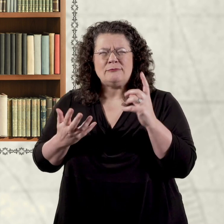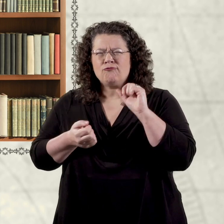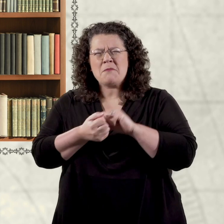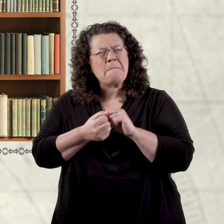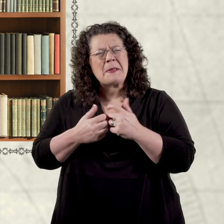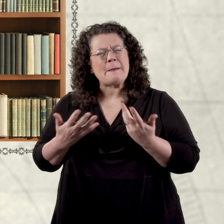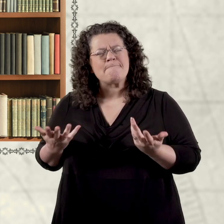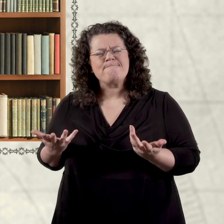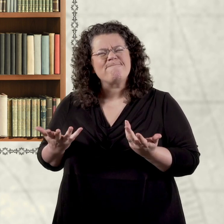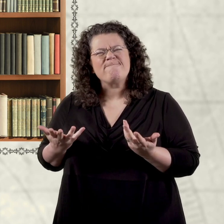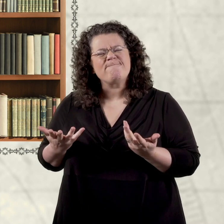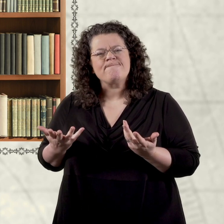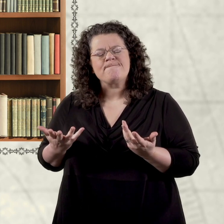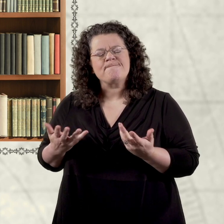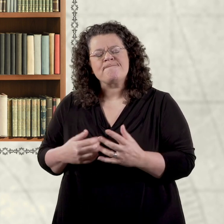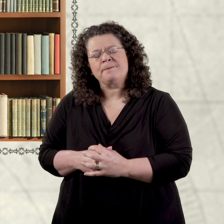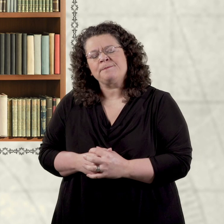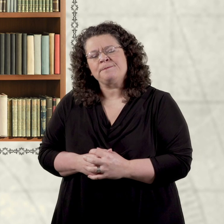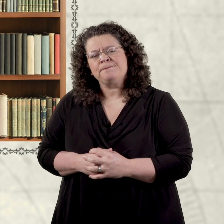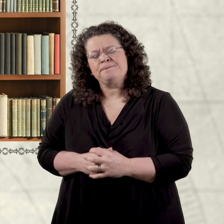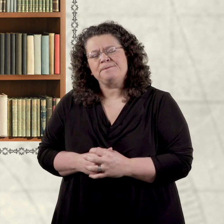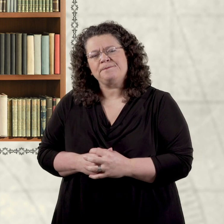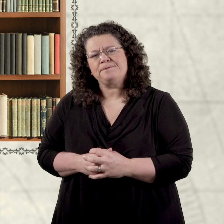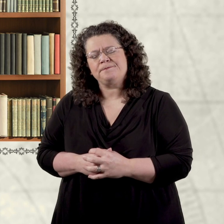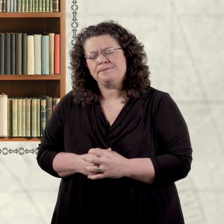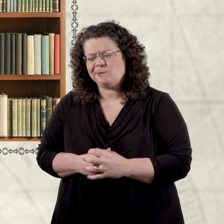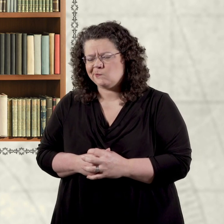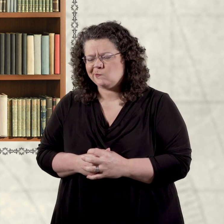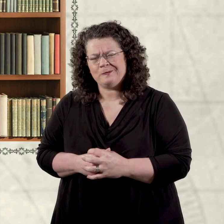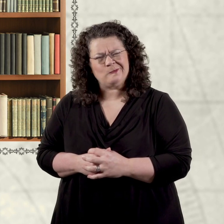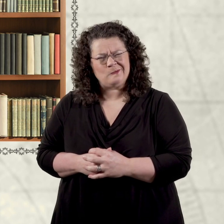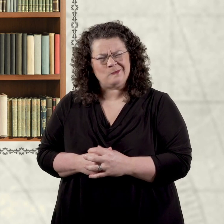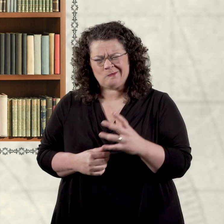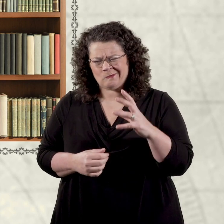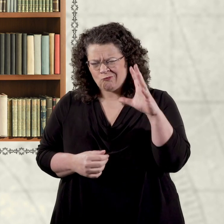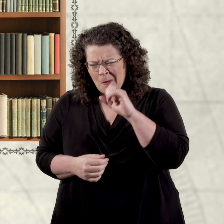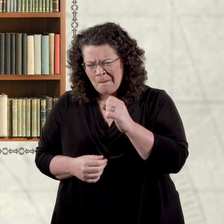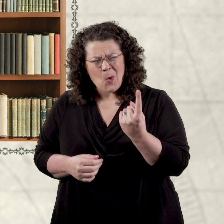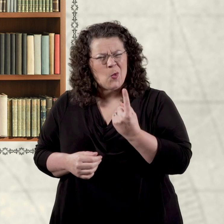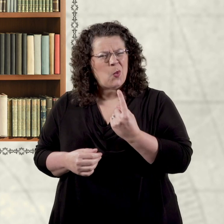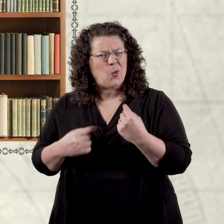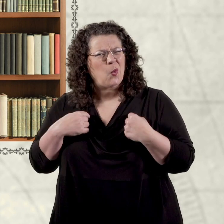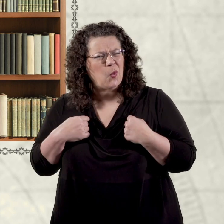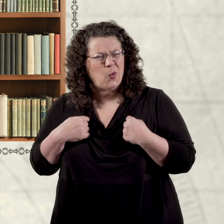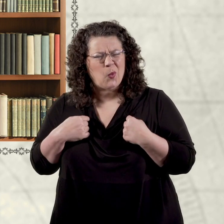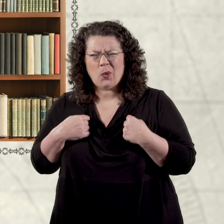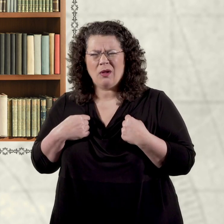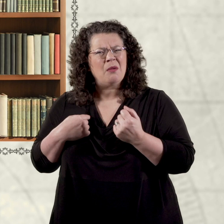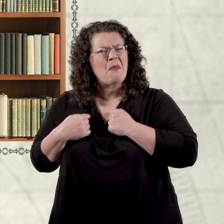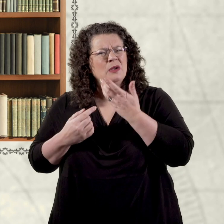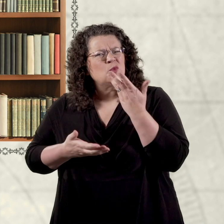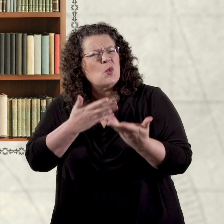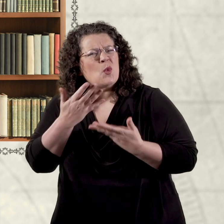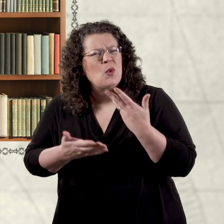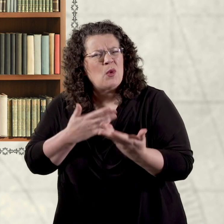dwi'n cweit yn siŵr pwy ydw i'n a be di'n hanes I a bod yn onest efo chi. A dydy'r llyfrau hanes ma ddim yn cofio'n iawn